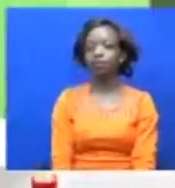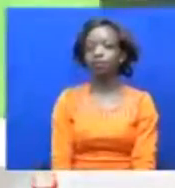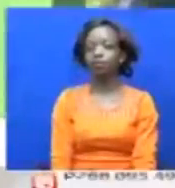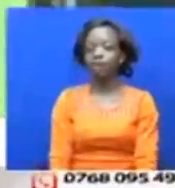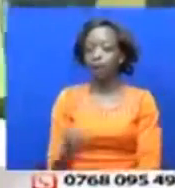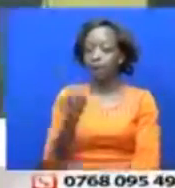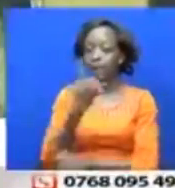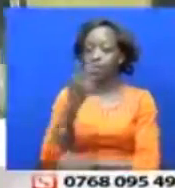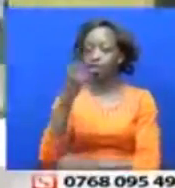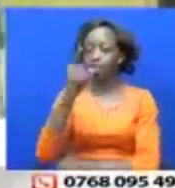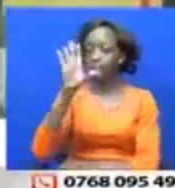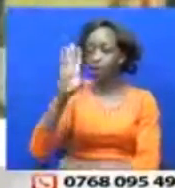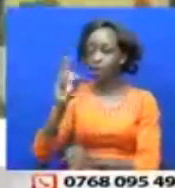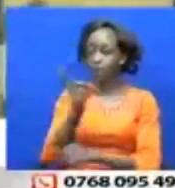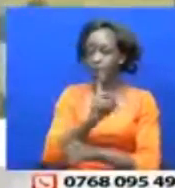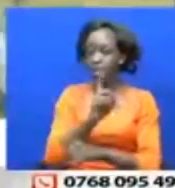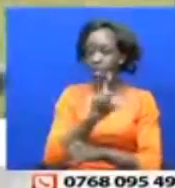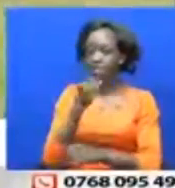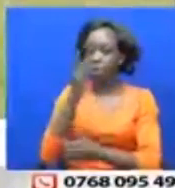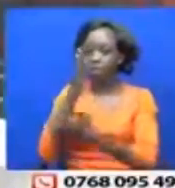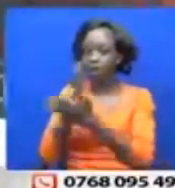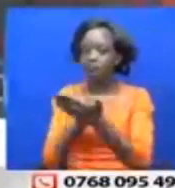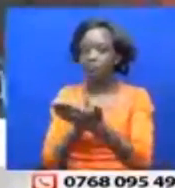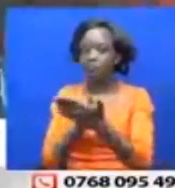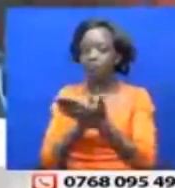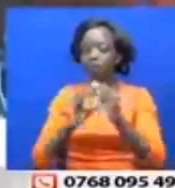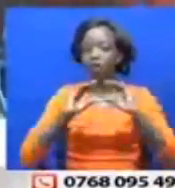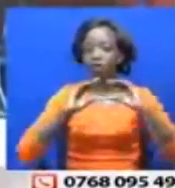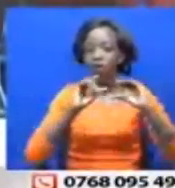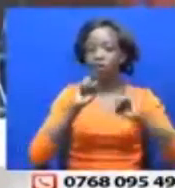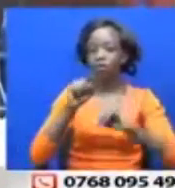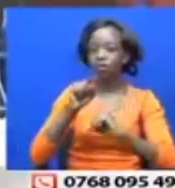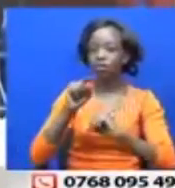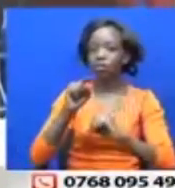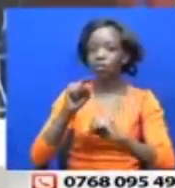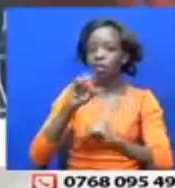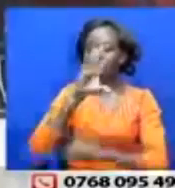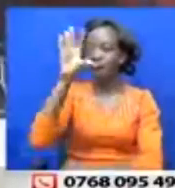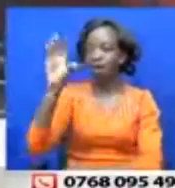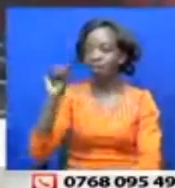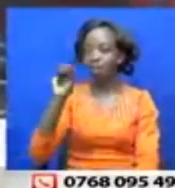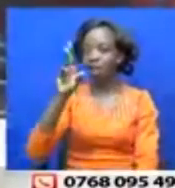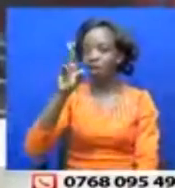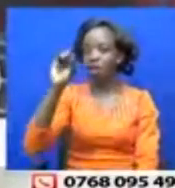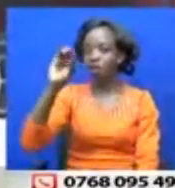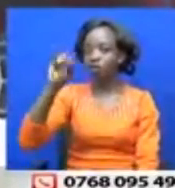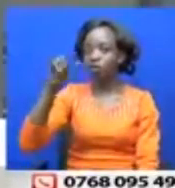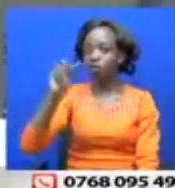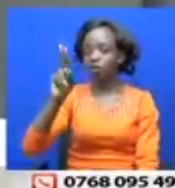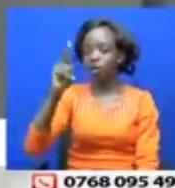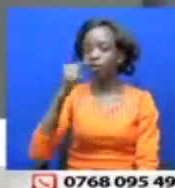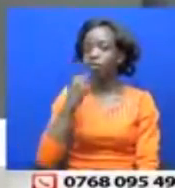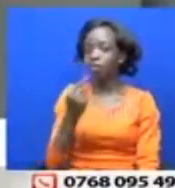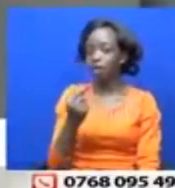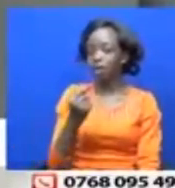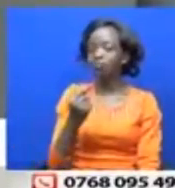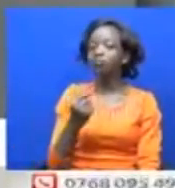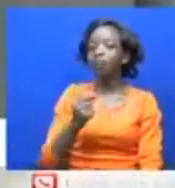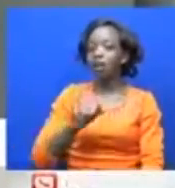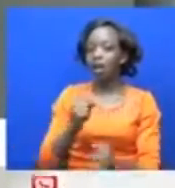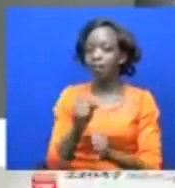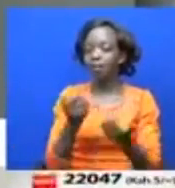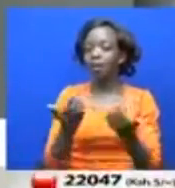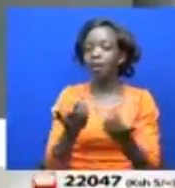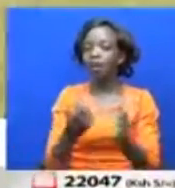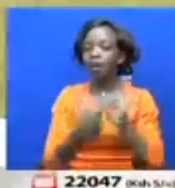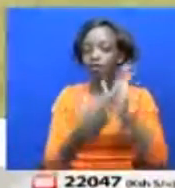Dakika za 25 kipindi cha kwanza na hodha wa kikosi cha chuo cha Equip Africa Rogers Wafula alichupa kileleni na kucheka na wavu hivyo